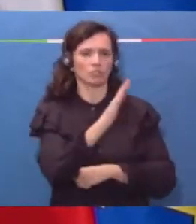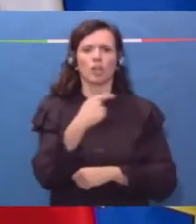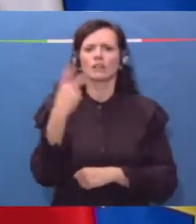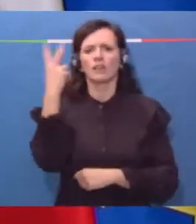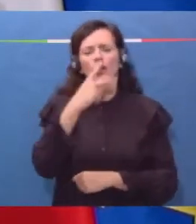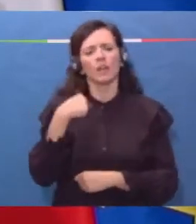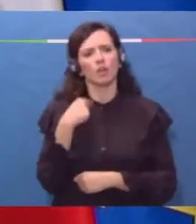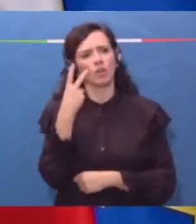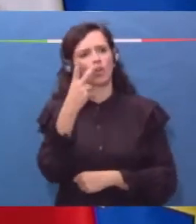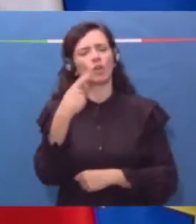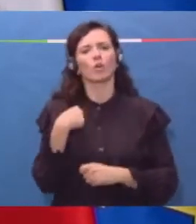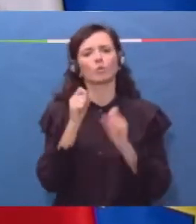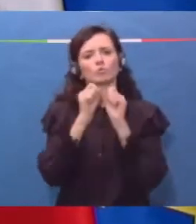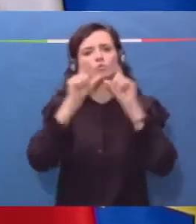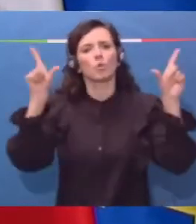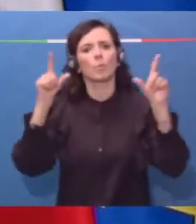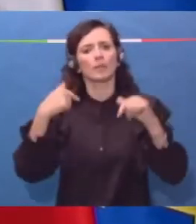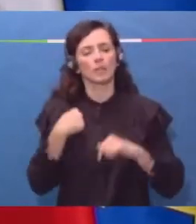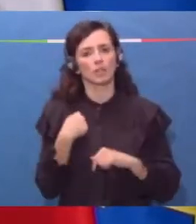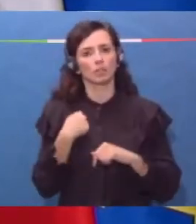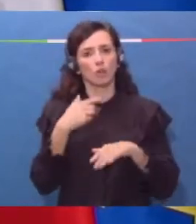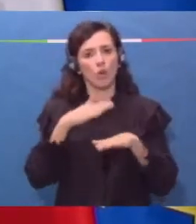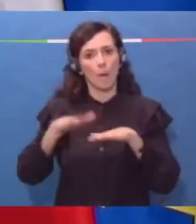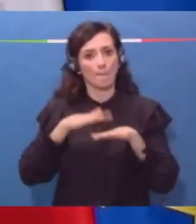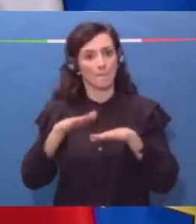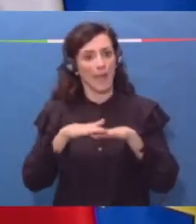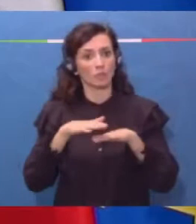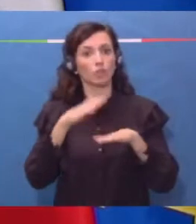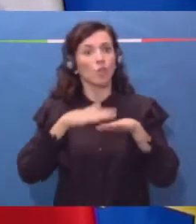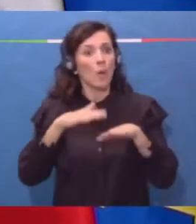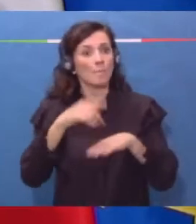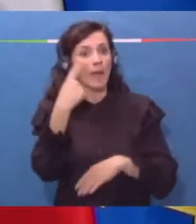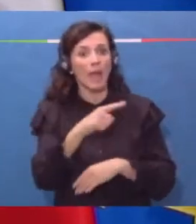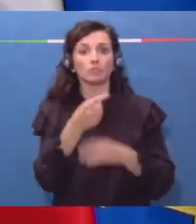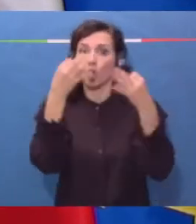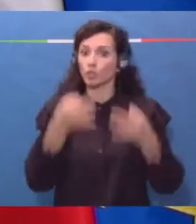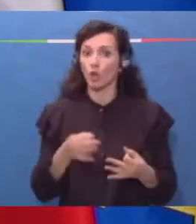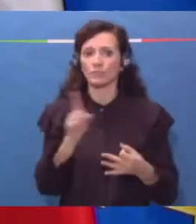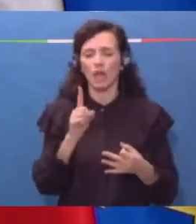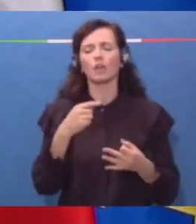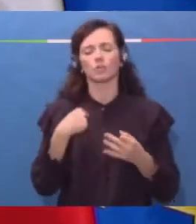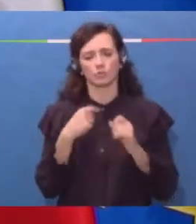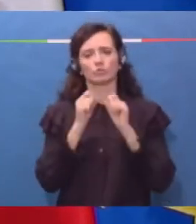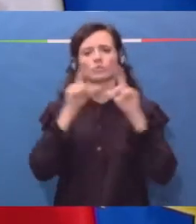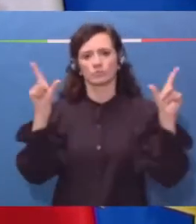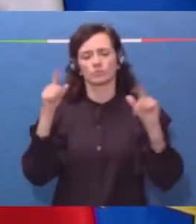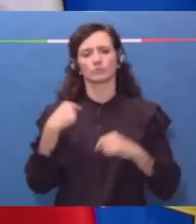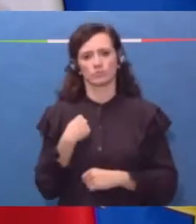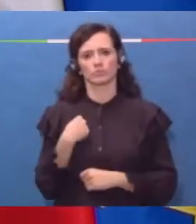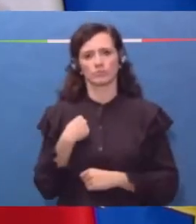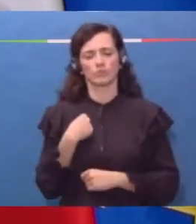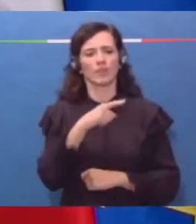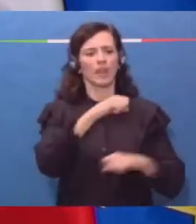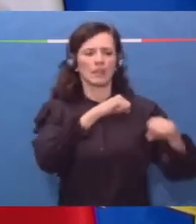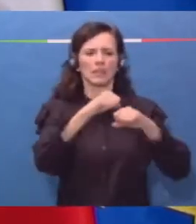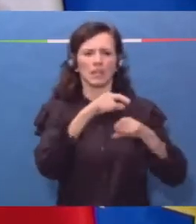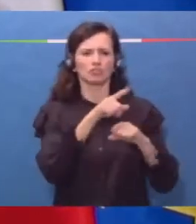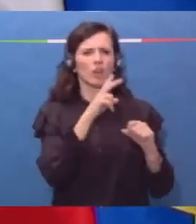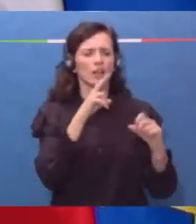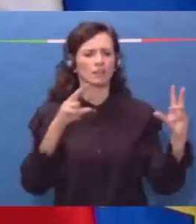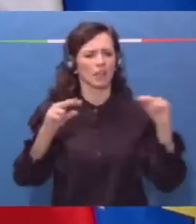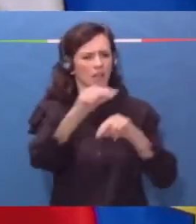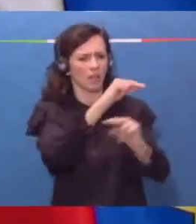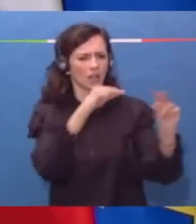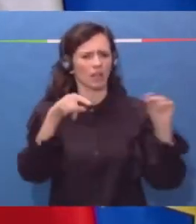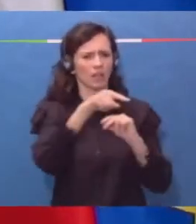stupito dal metodo quando questo non è serio, non si comunica da un dirigente a un altro su queste questioni